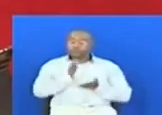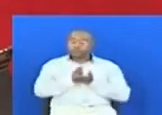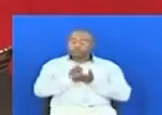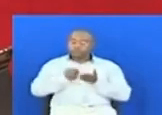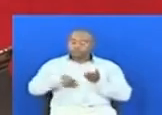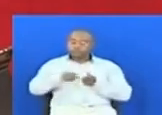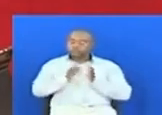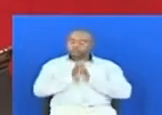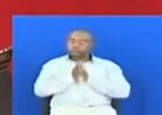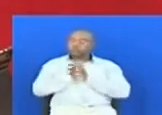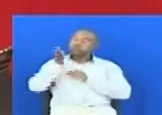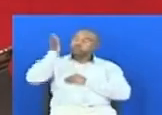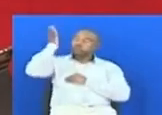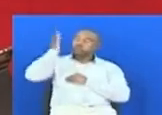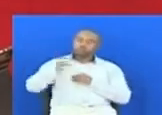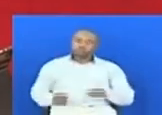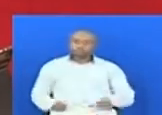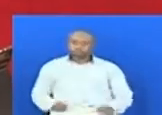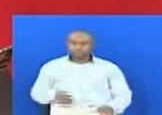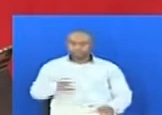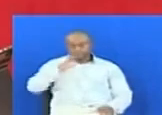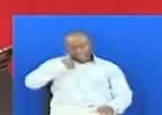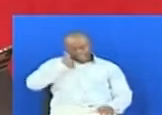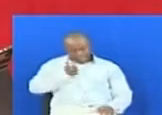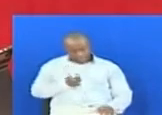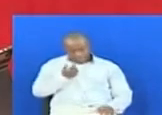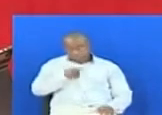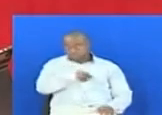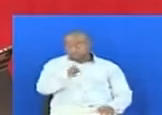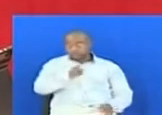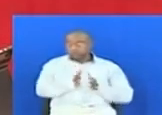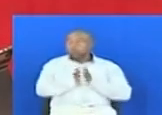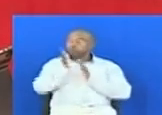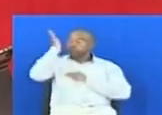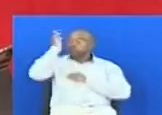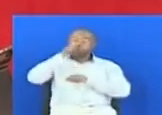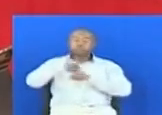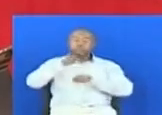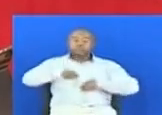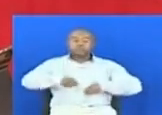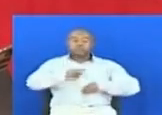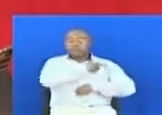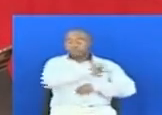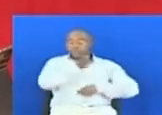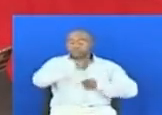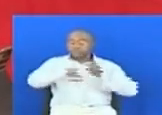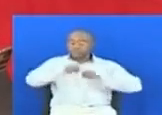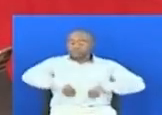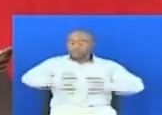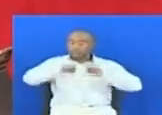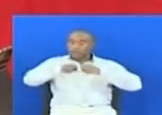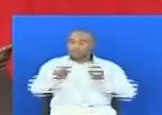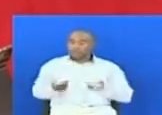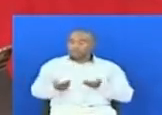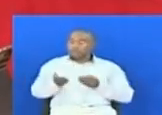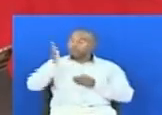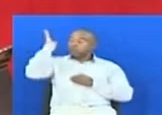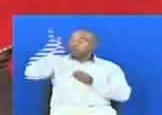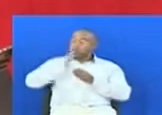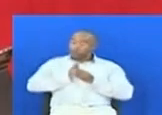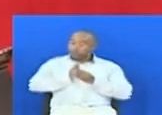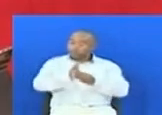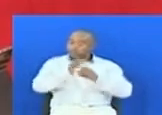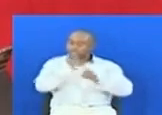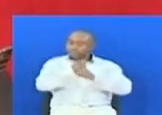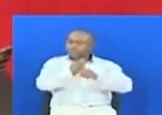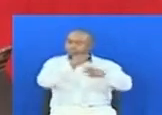Mungu. Na baada ya hapo tulishukuru Mungu kwa sababu alipoingia madarakani ametutendea yale ambayo Mungu amemuongoza aweze